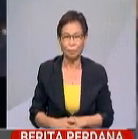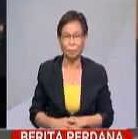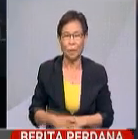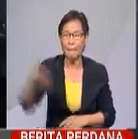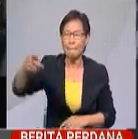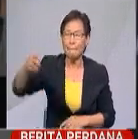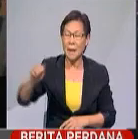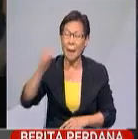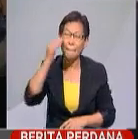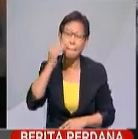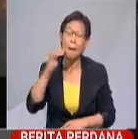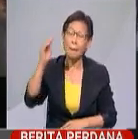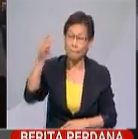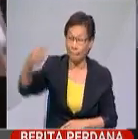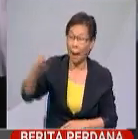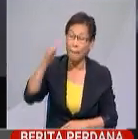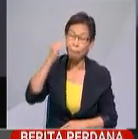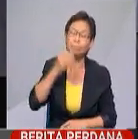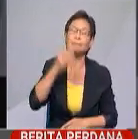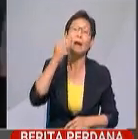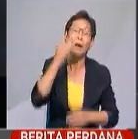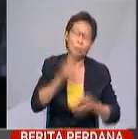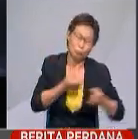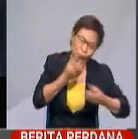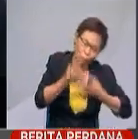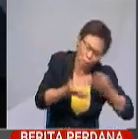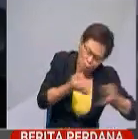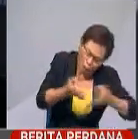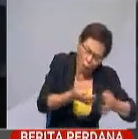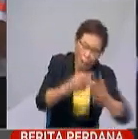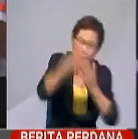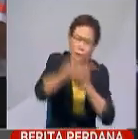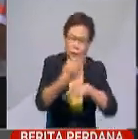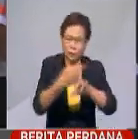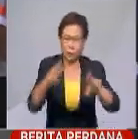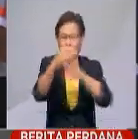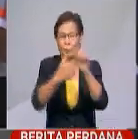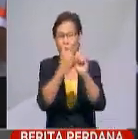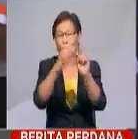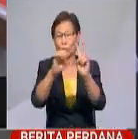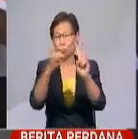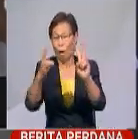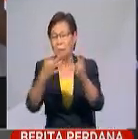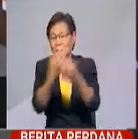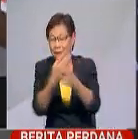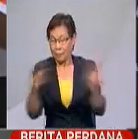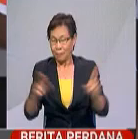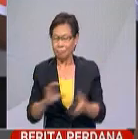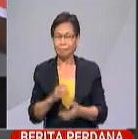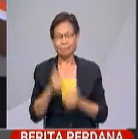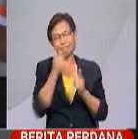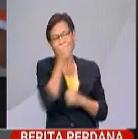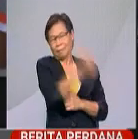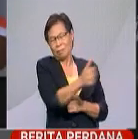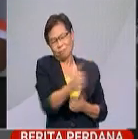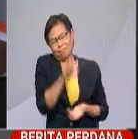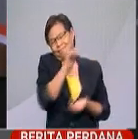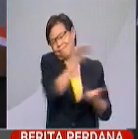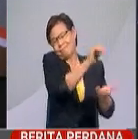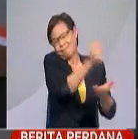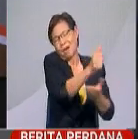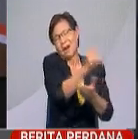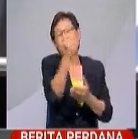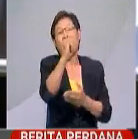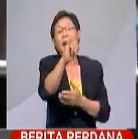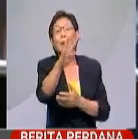Perdana Menteri Tun Dr. Mahathir Mohamad menjelaskan projek yang siap pada tahun 2018 itu akan diserahkan kepada Indah Water